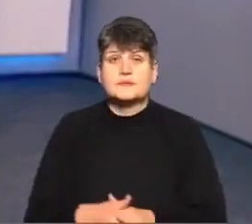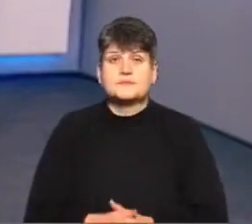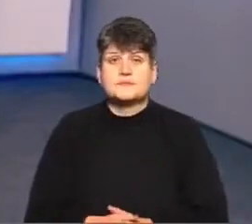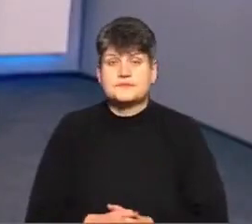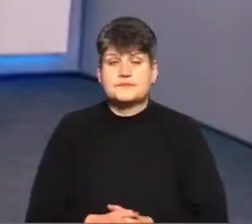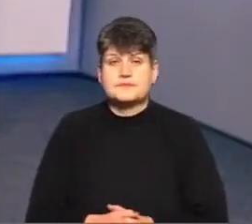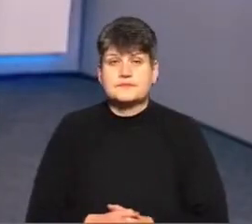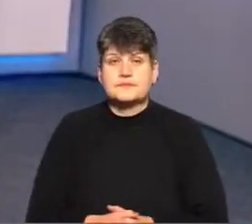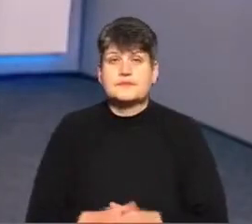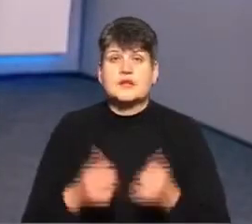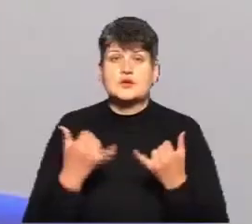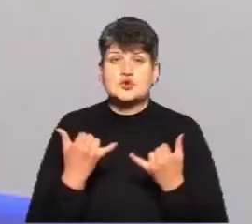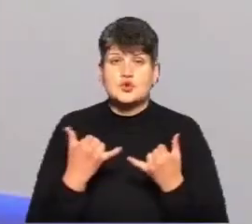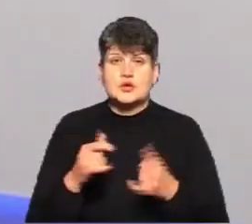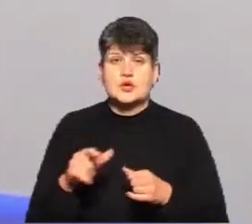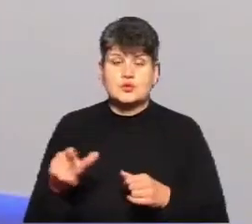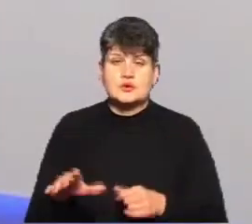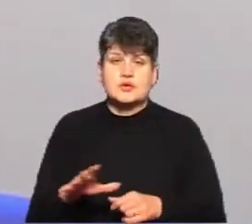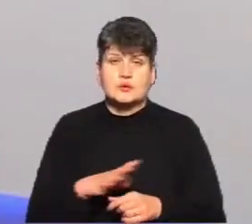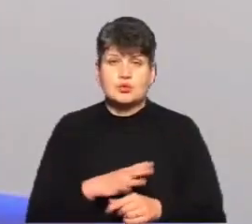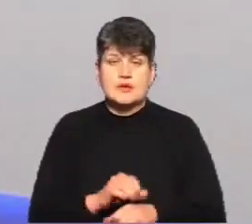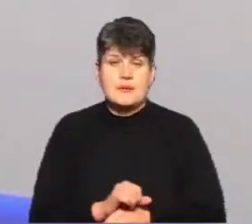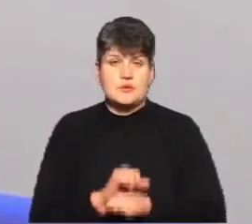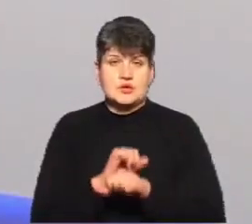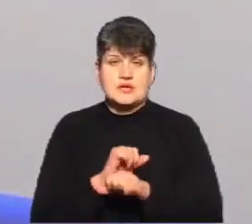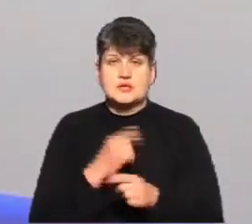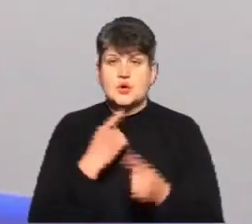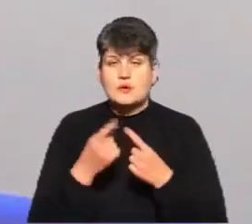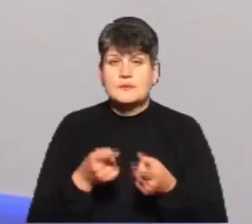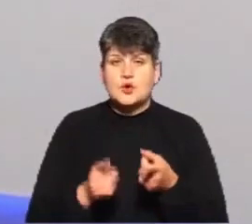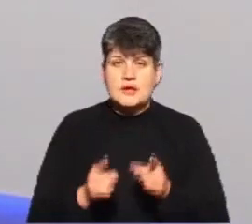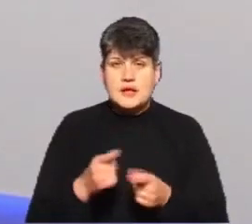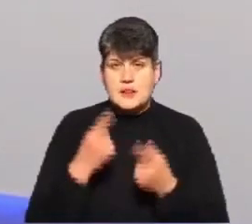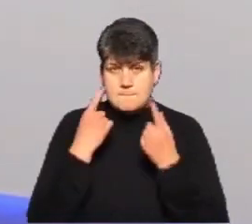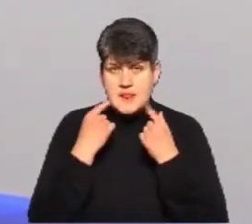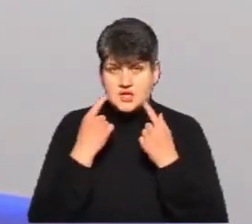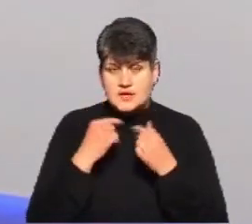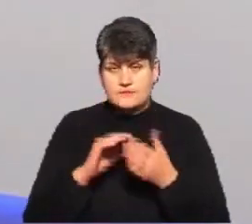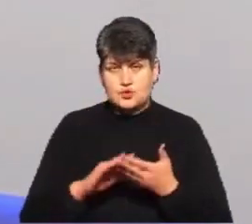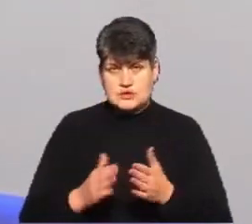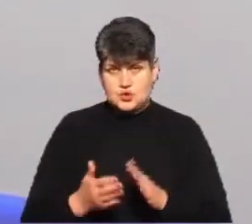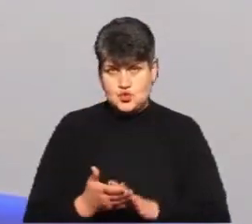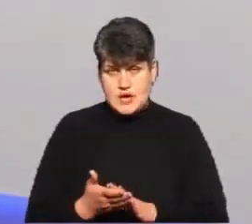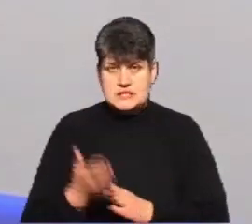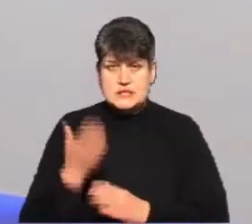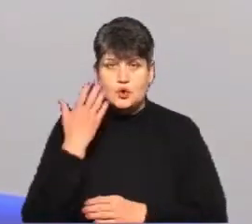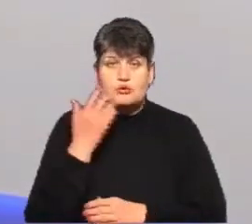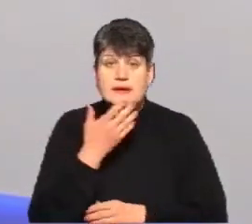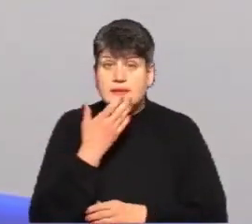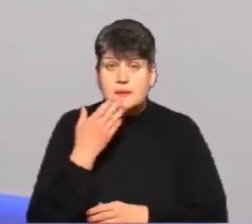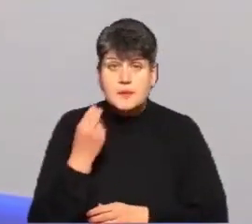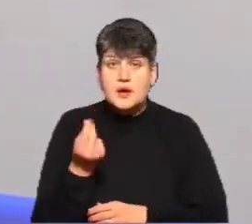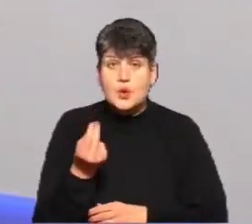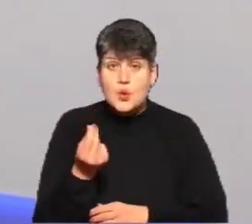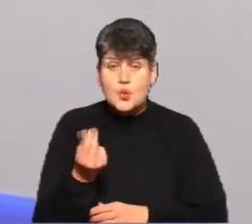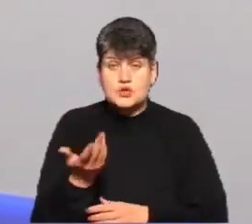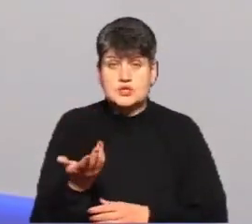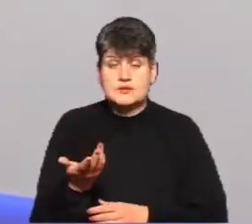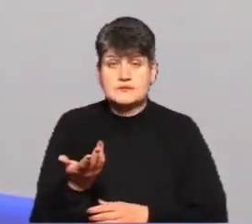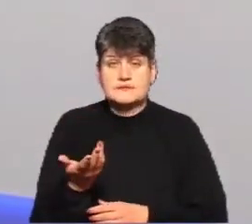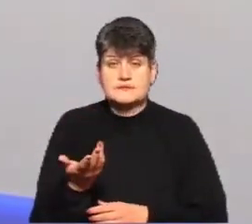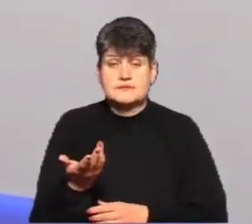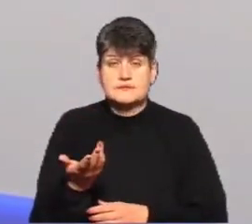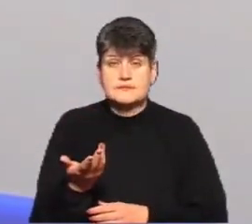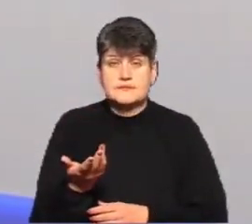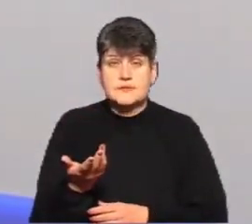Сьогодні люди, які були на протесті, говорили про реально плачевну ситуацію, коли немає коштів якогось оцього цієї основи,